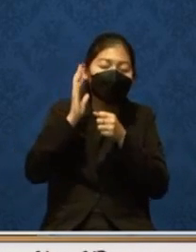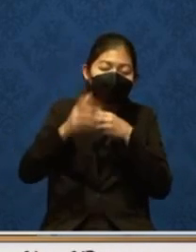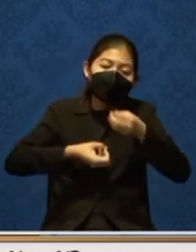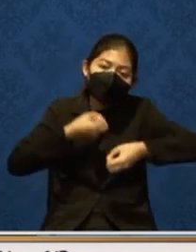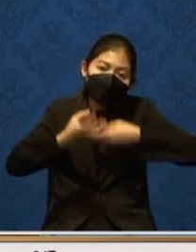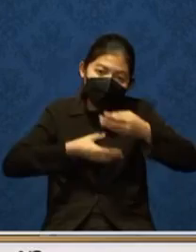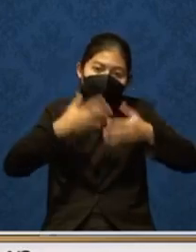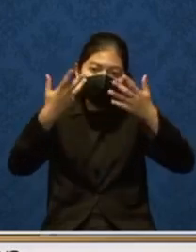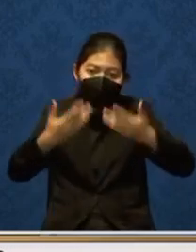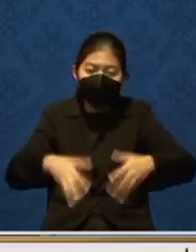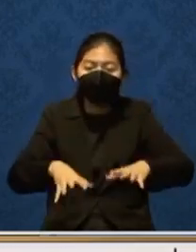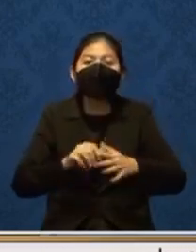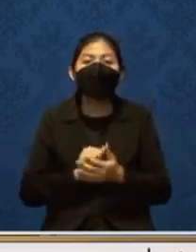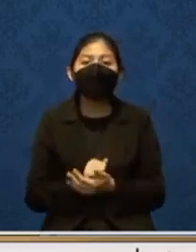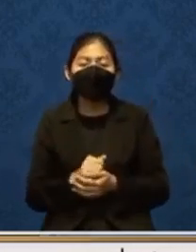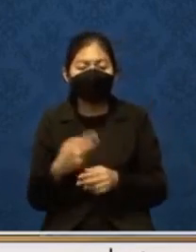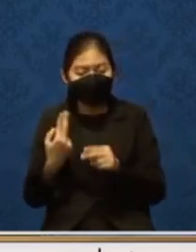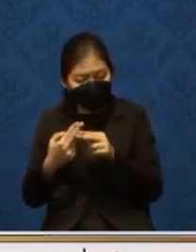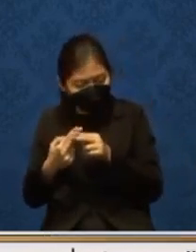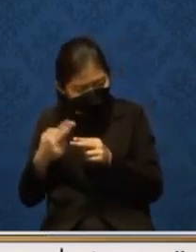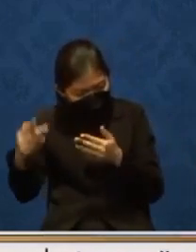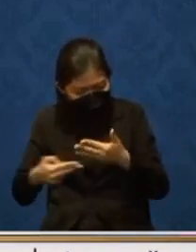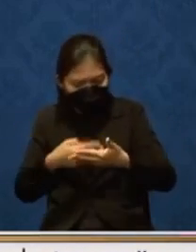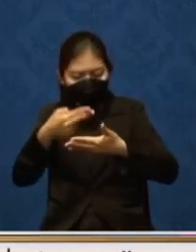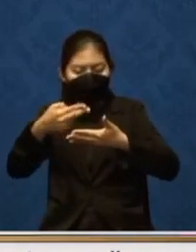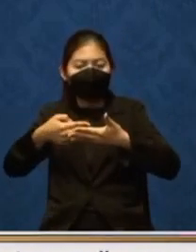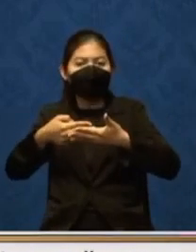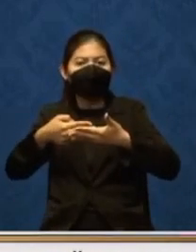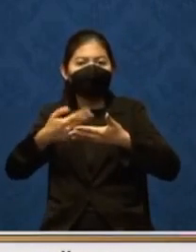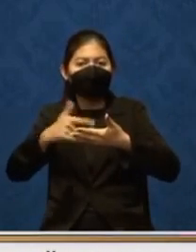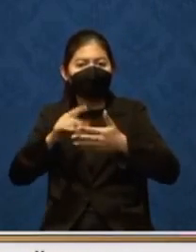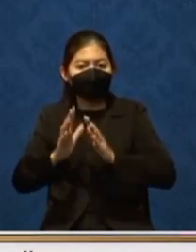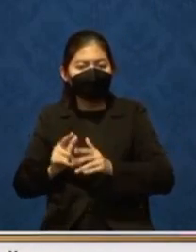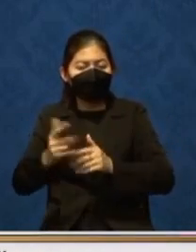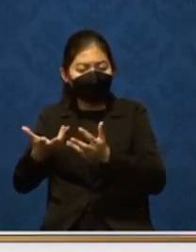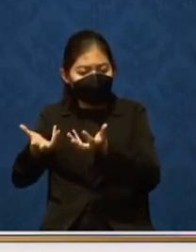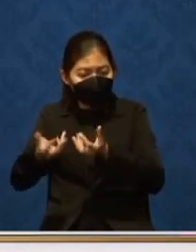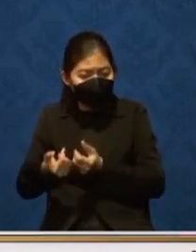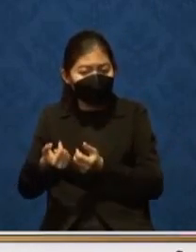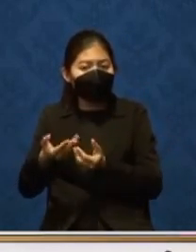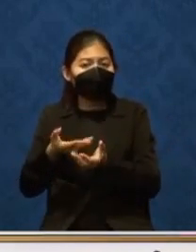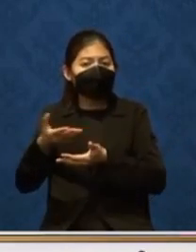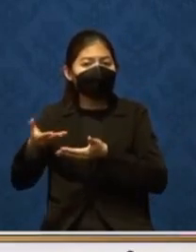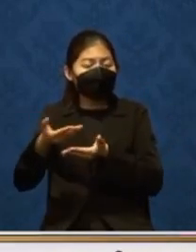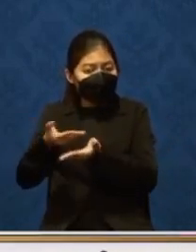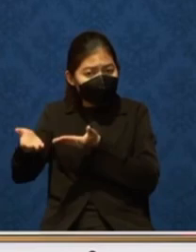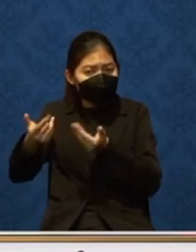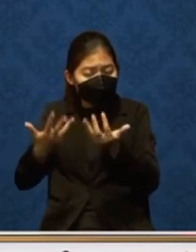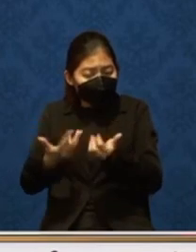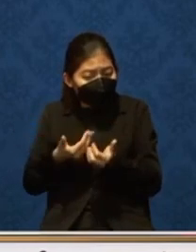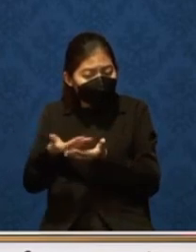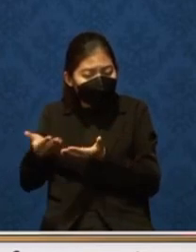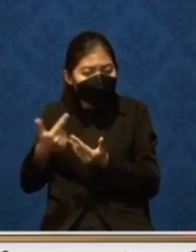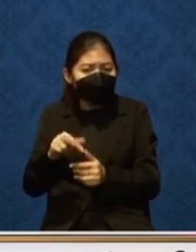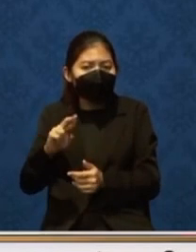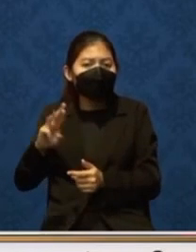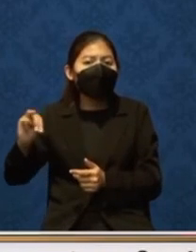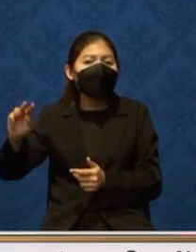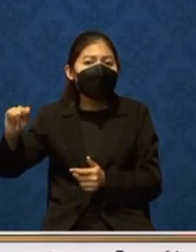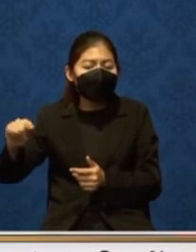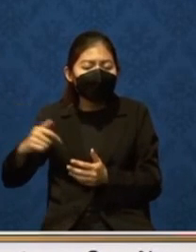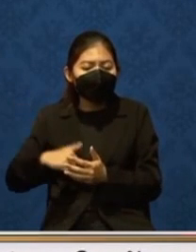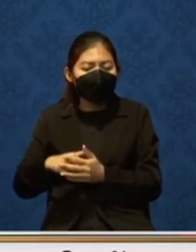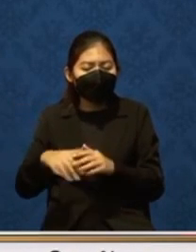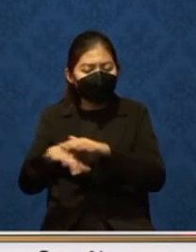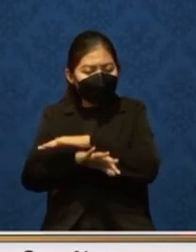ับพอชื่อนี้มโรมาอกครั้งวาเป็ผู้ที่รับช่งต่อจากห้ Christine hetจากท่านรัฐมนตีโดยที่ไม